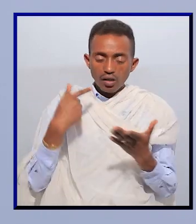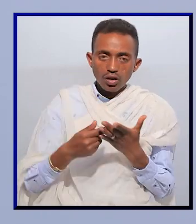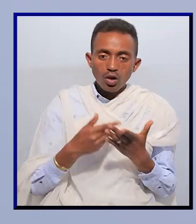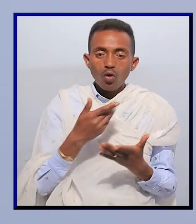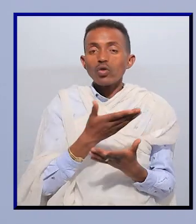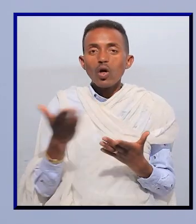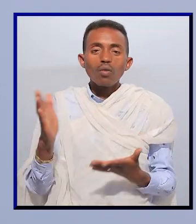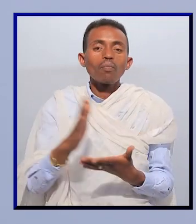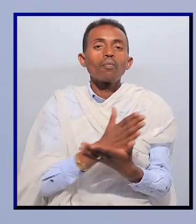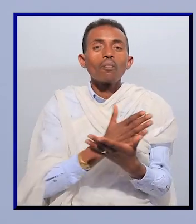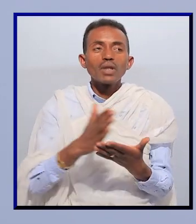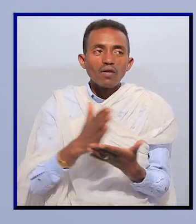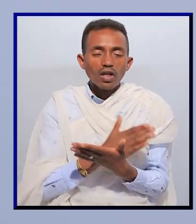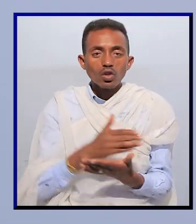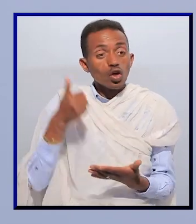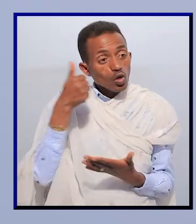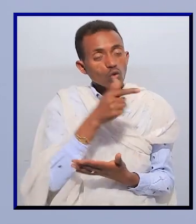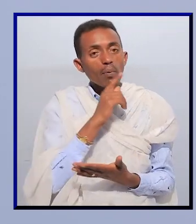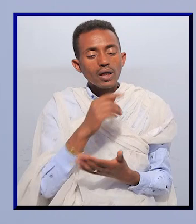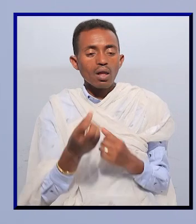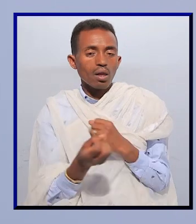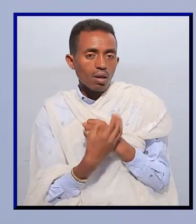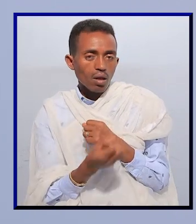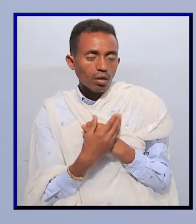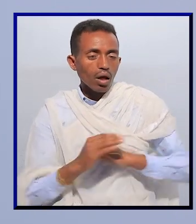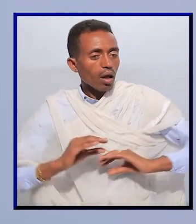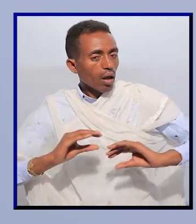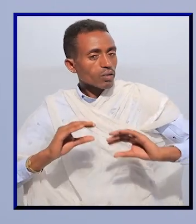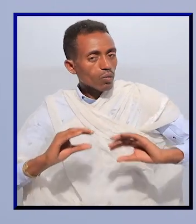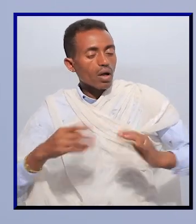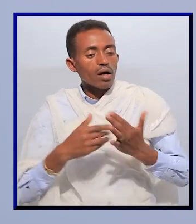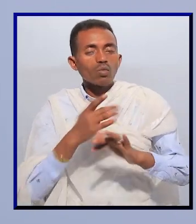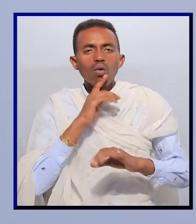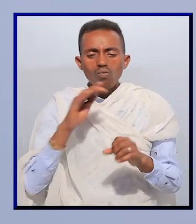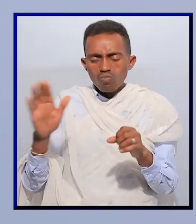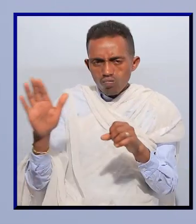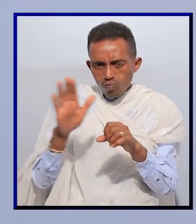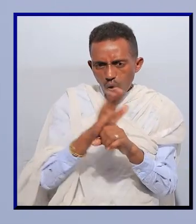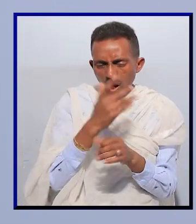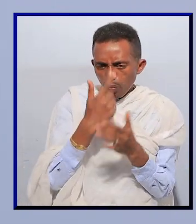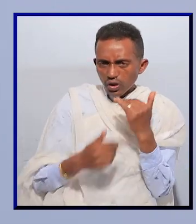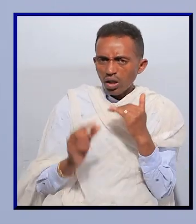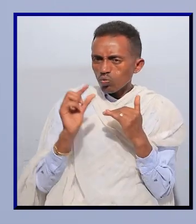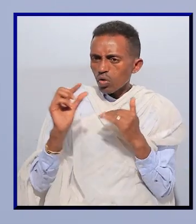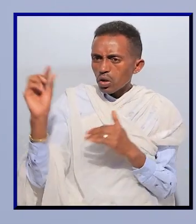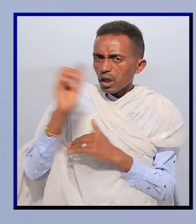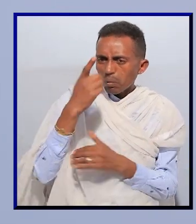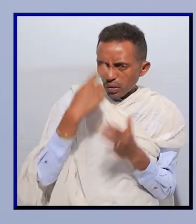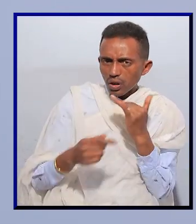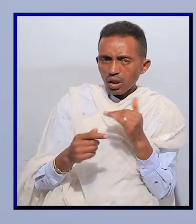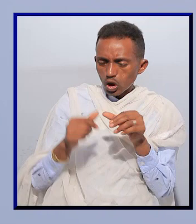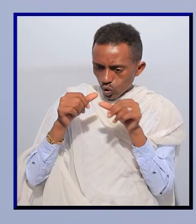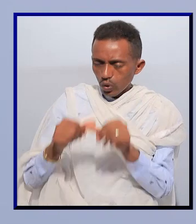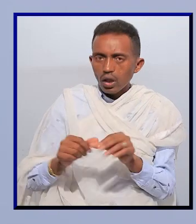ለአባቶች ጉዳዩን ብታካፍላቸው እነሱ ይመክሯታል ያስተምሯታል ከዛ ሙሉ በሙሉ ብቻዋን የተወሰነ